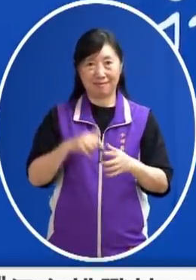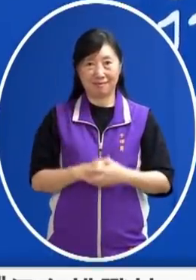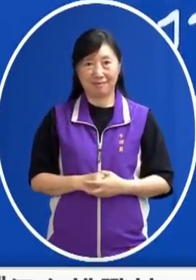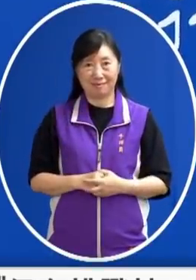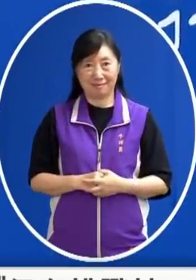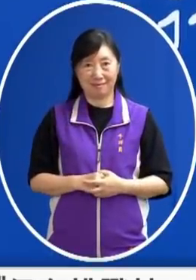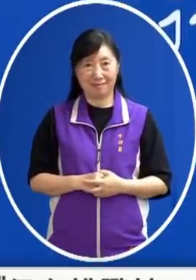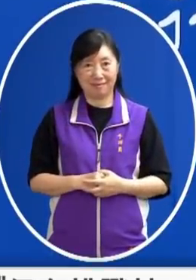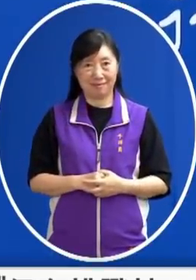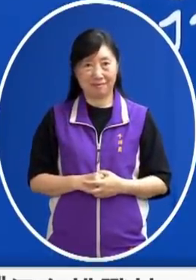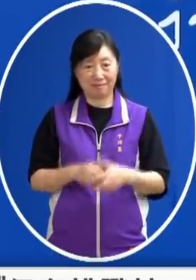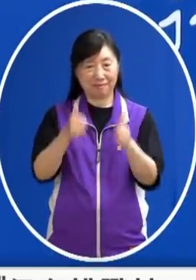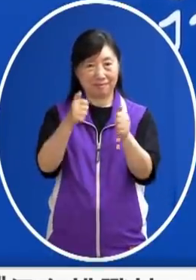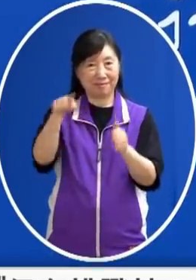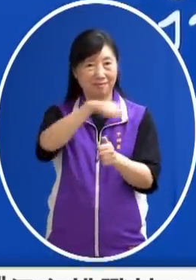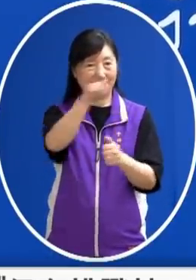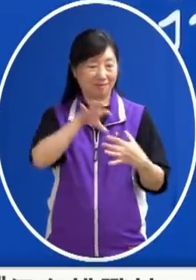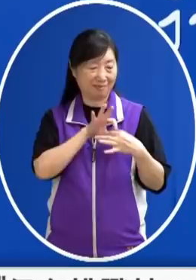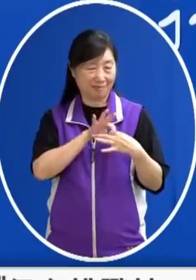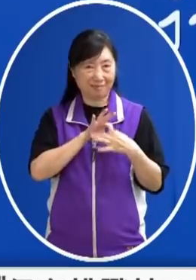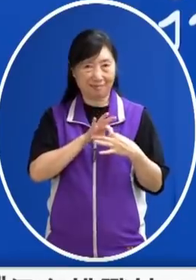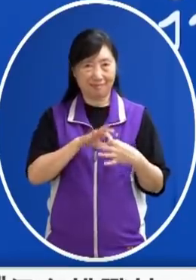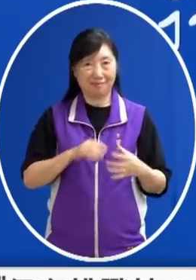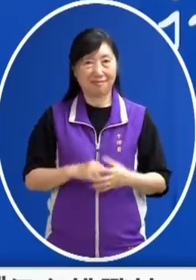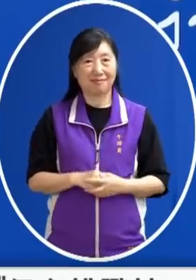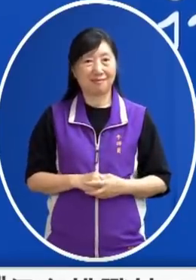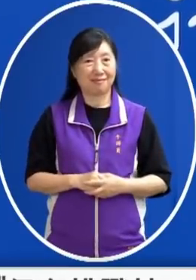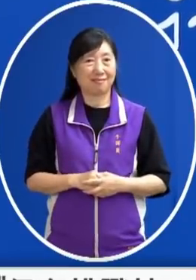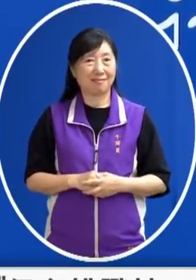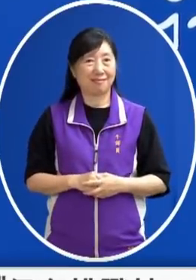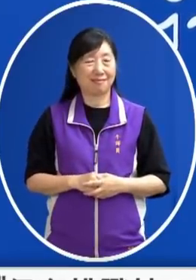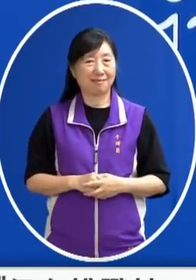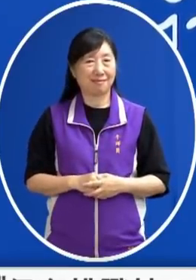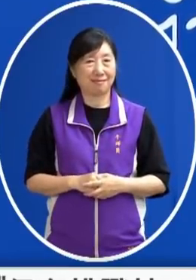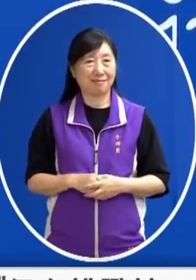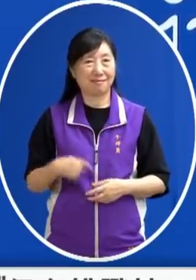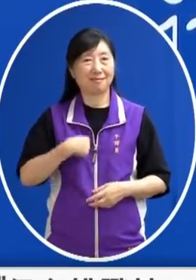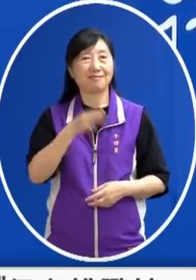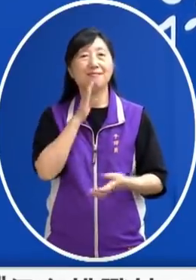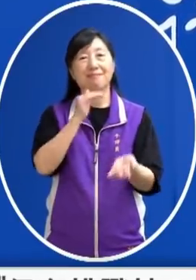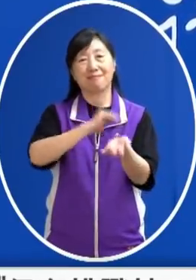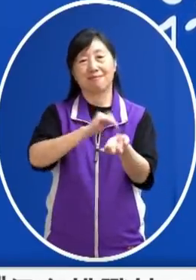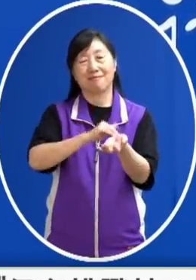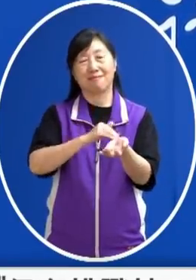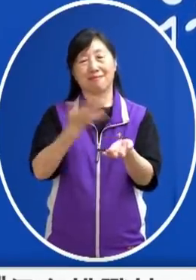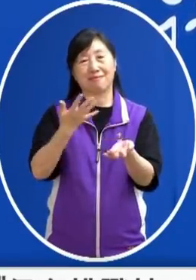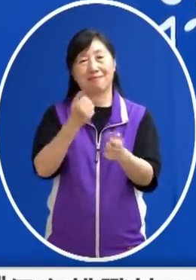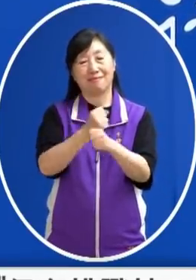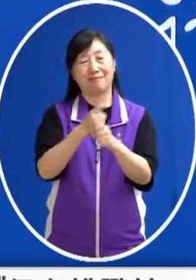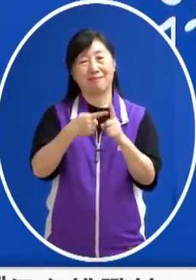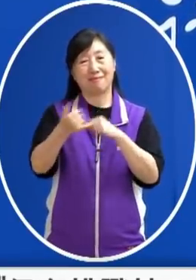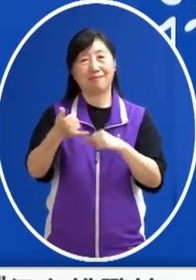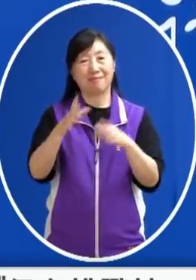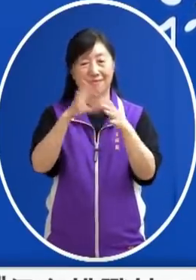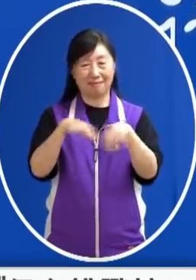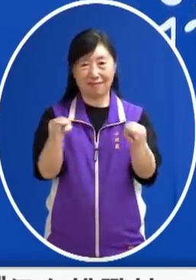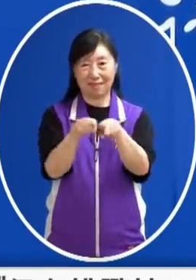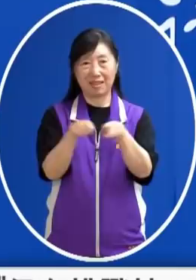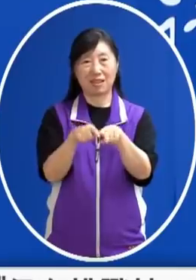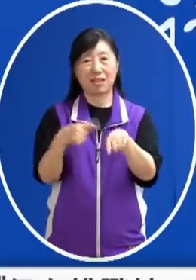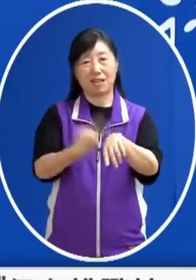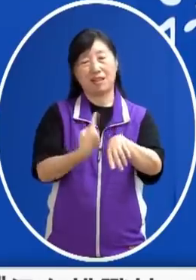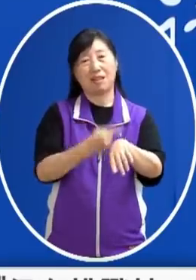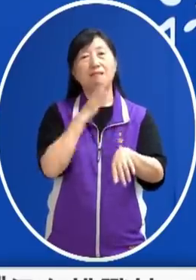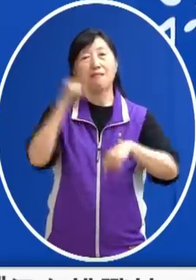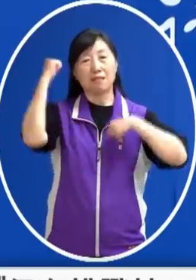好，也谢谢大家的关心了哈。不过我是医疗人员，所以平常就是早出晚